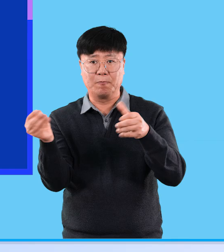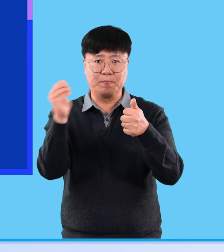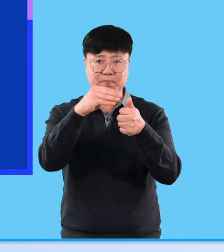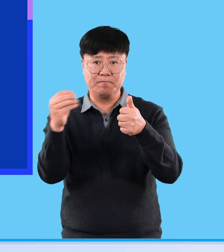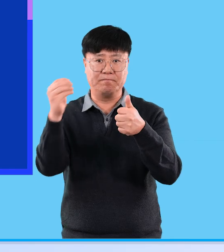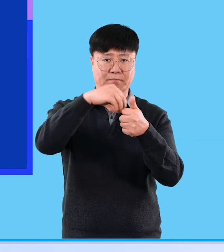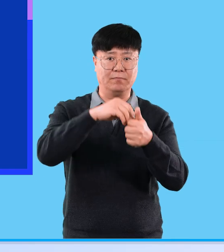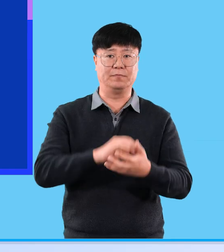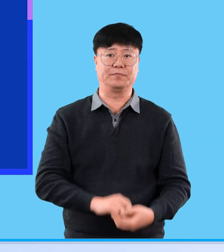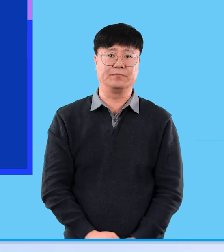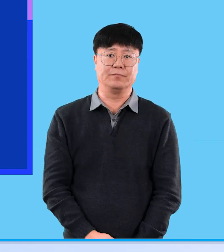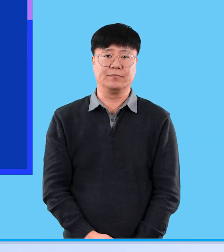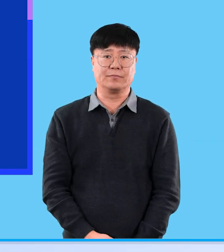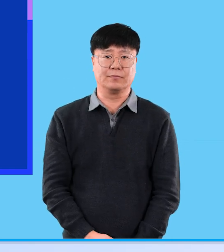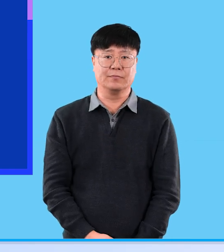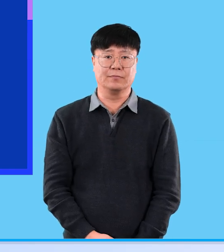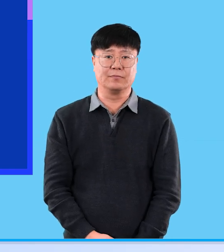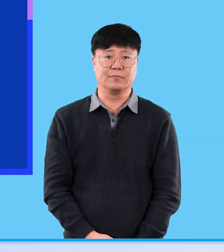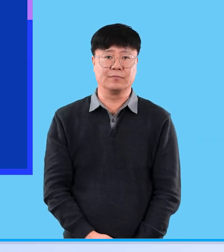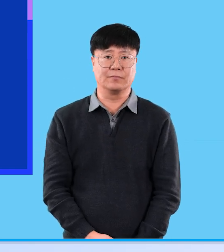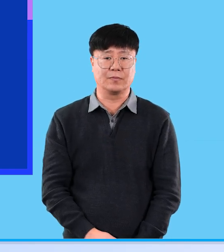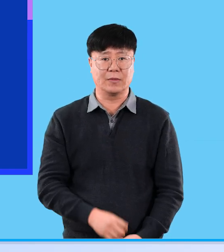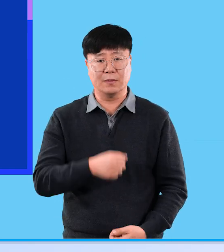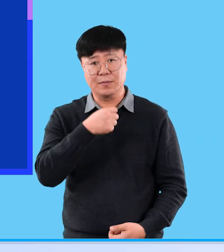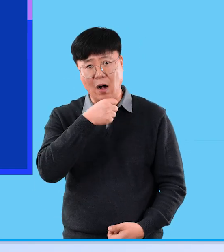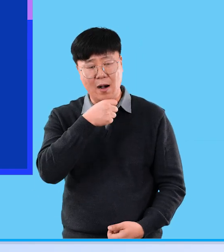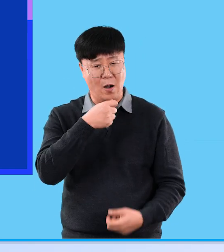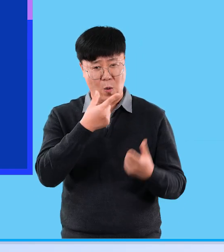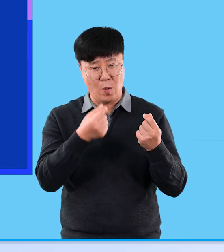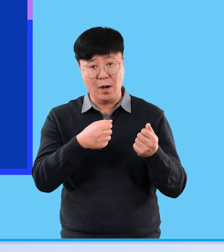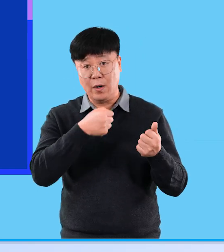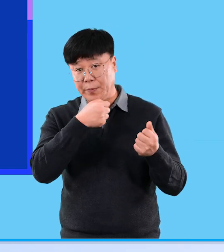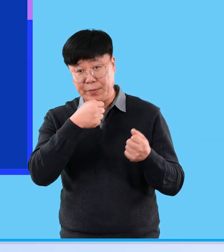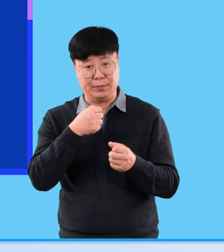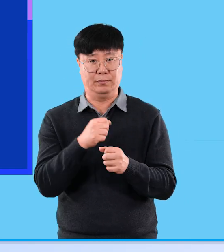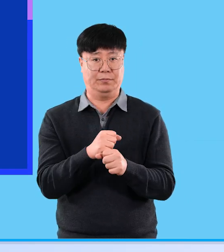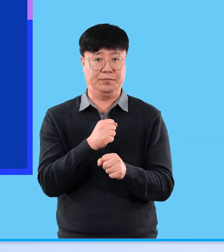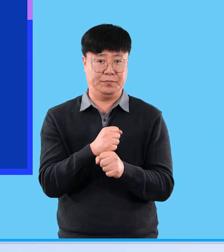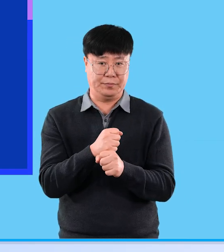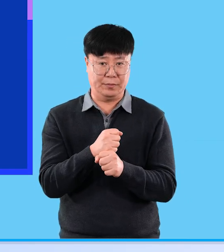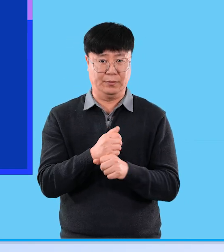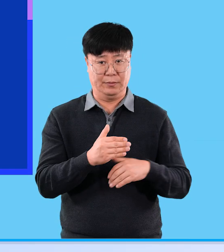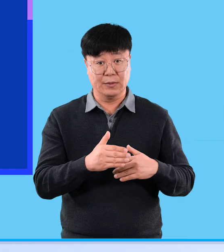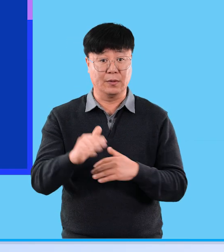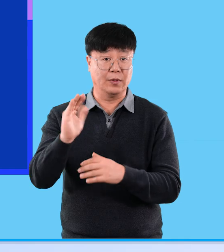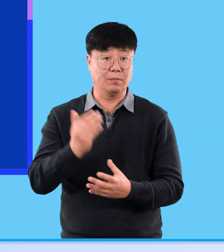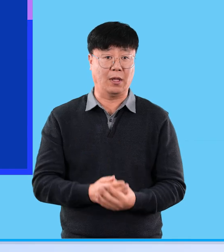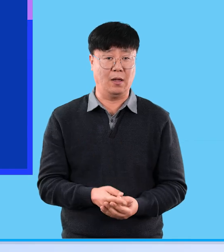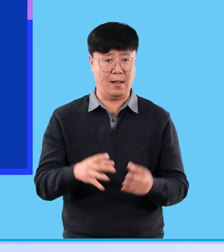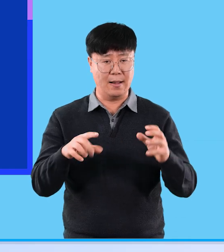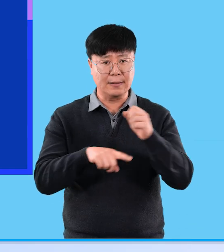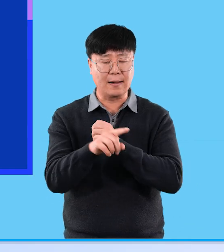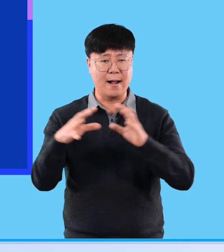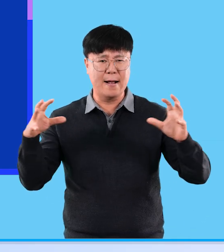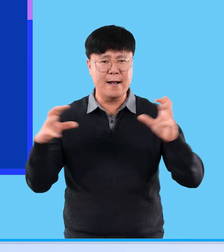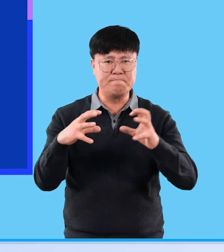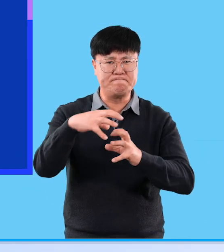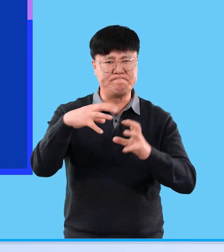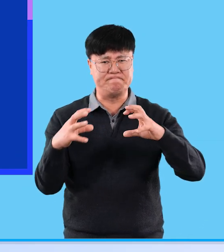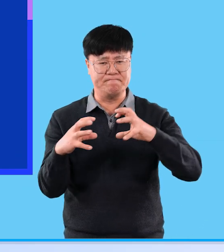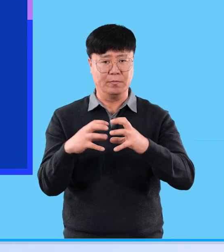생성된 음성을 집어넣는 그런 립싱크 작업까지 진행을 하게 됩니다. 이 융화